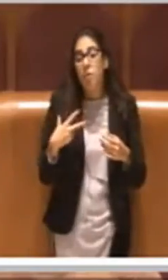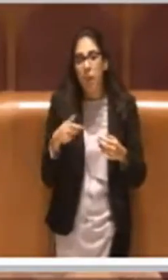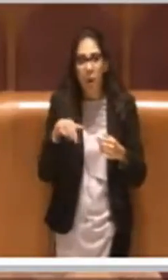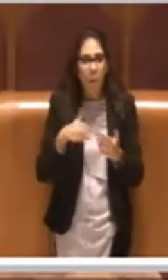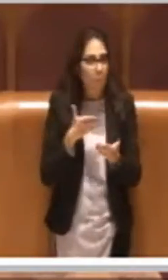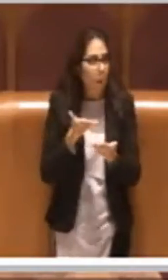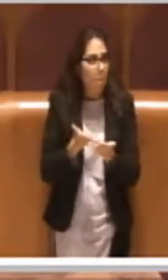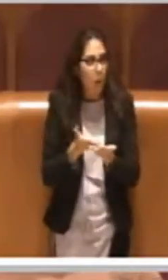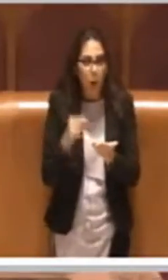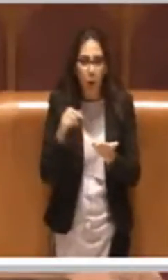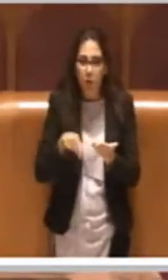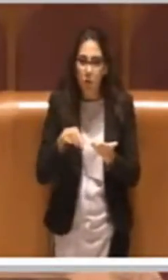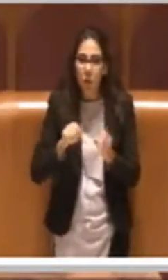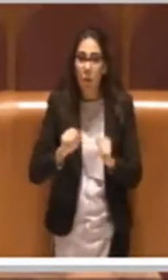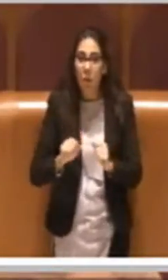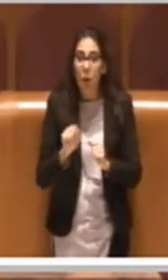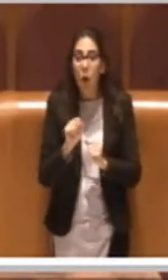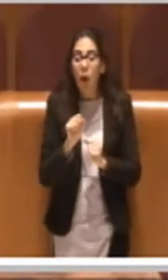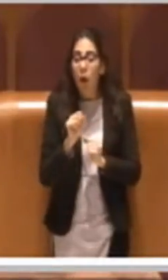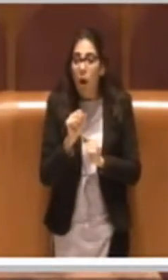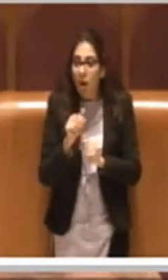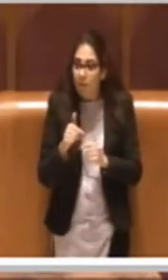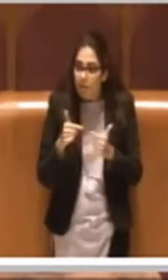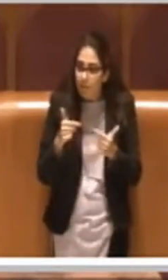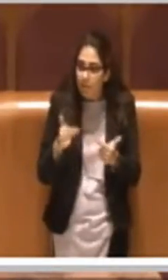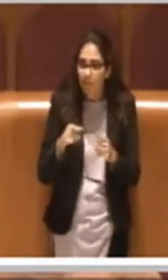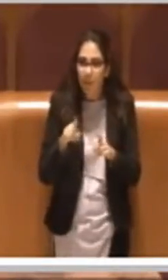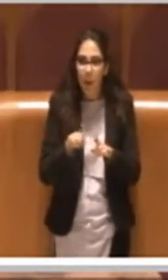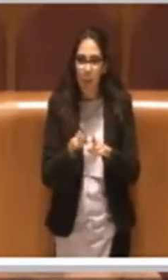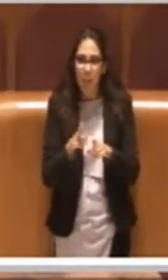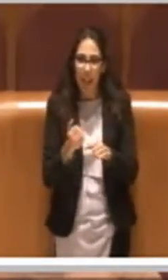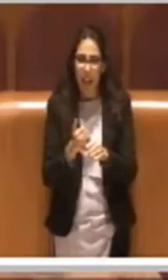si possa non solo dare un indirizzo agli uffici, ma si possa